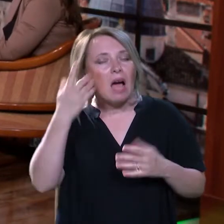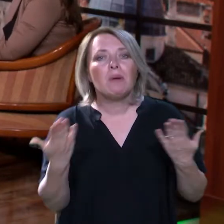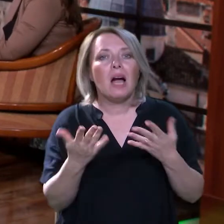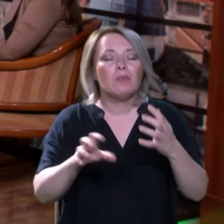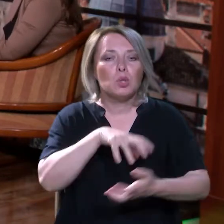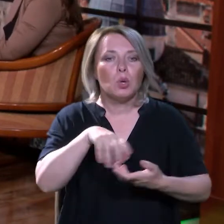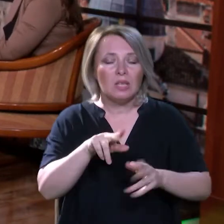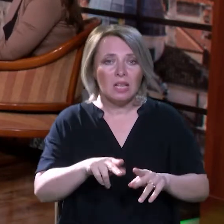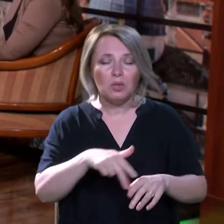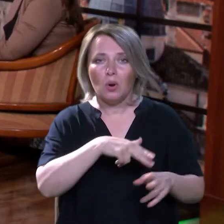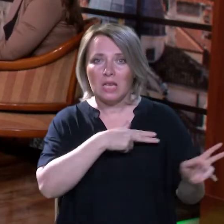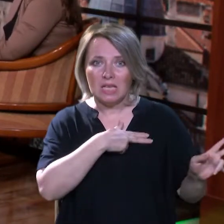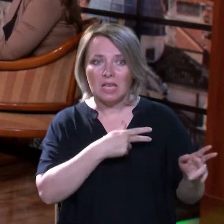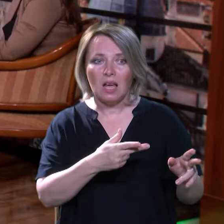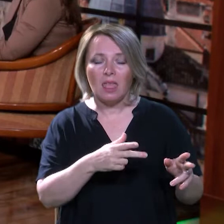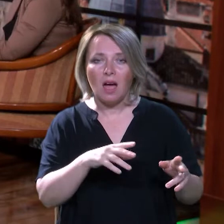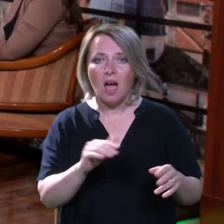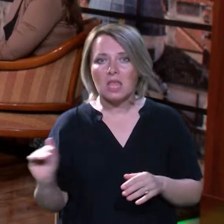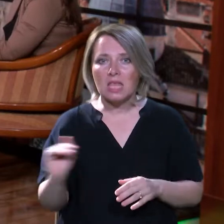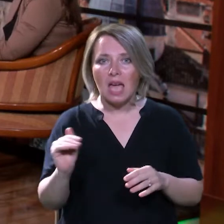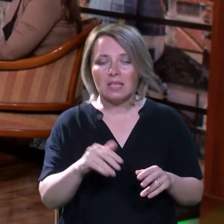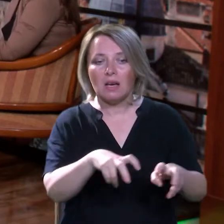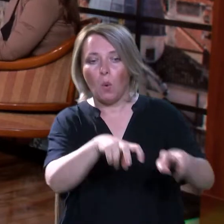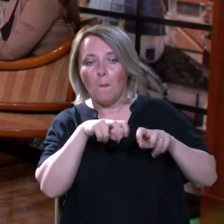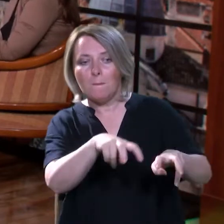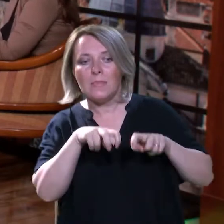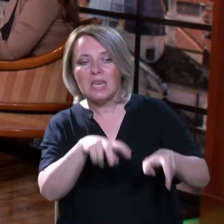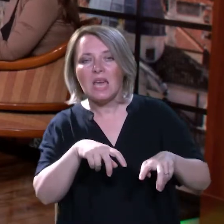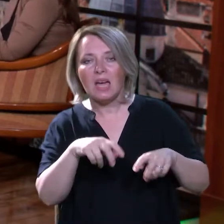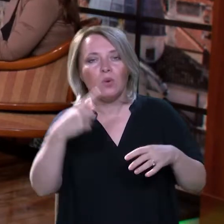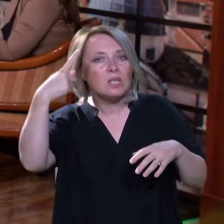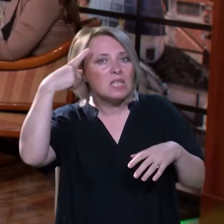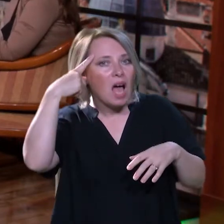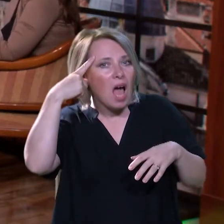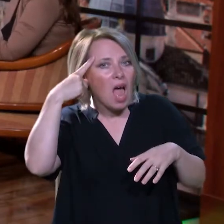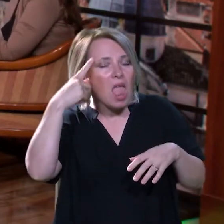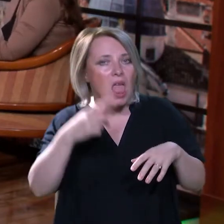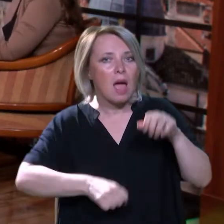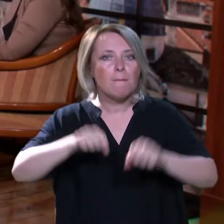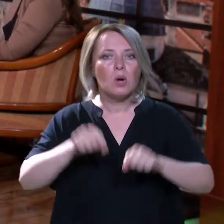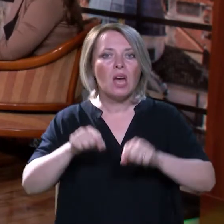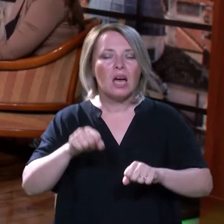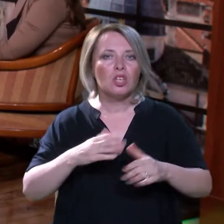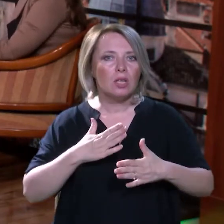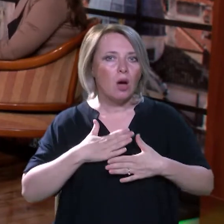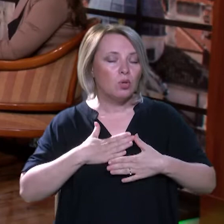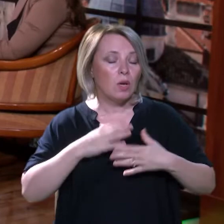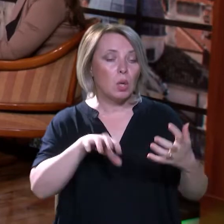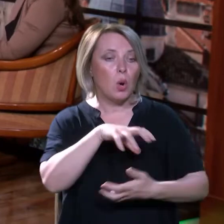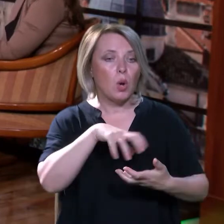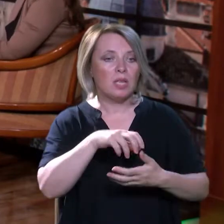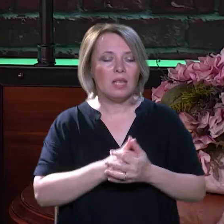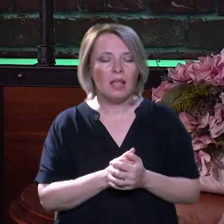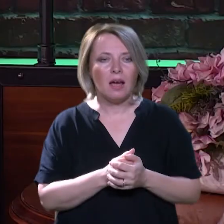toliko upijaju i znanja i neke norme, pravila ponašanja od svojih